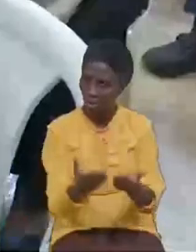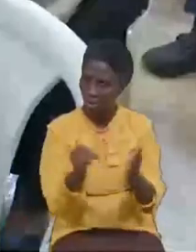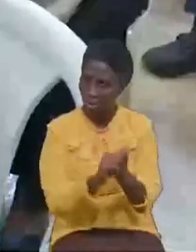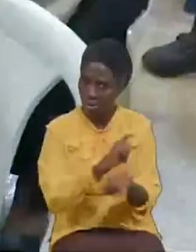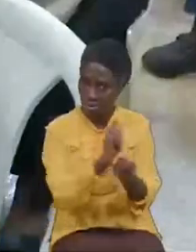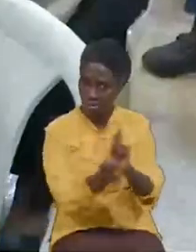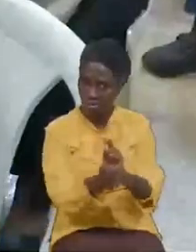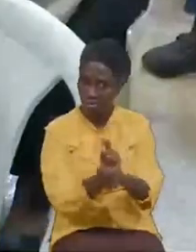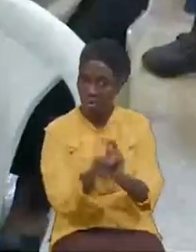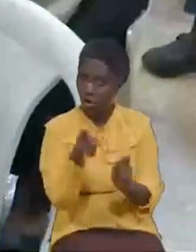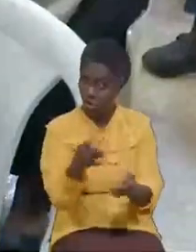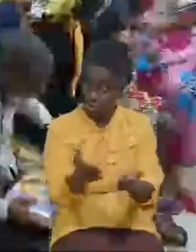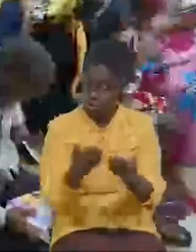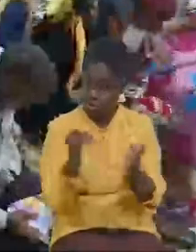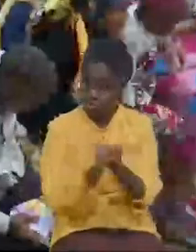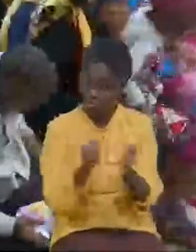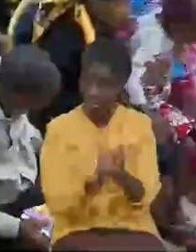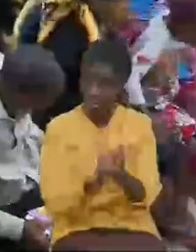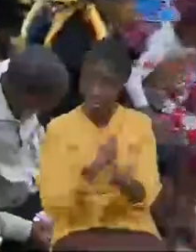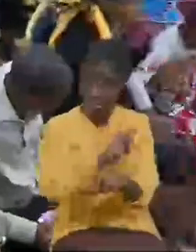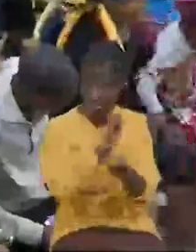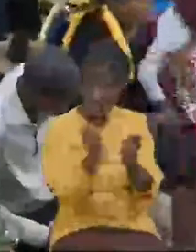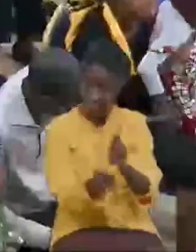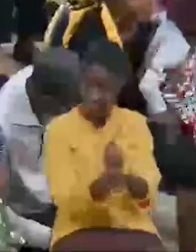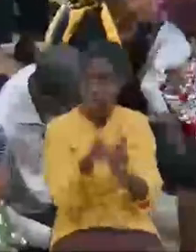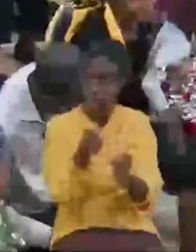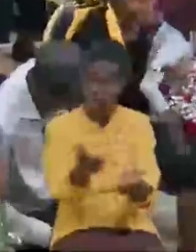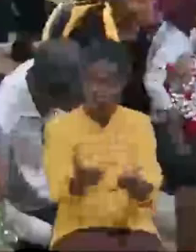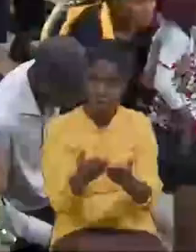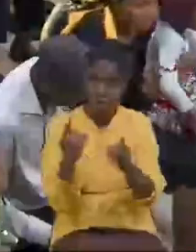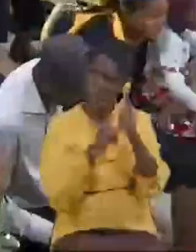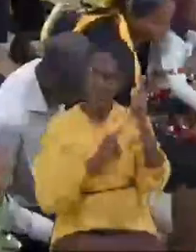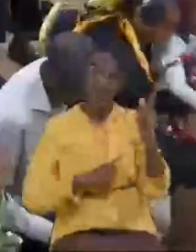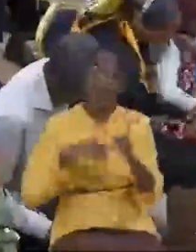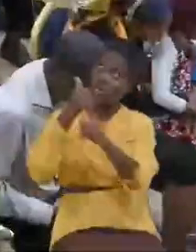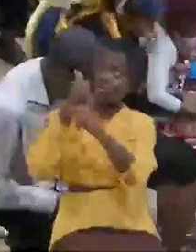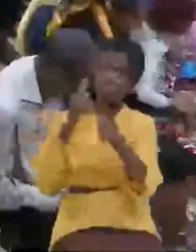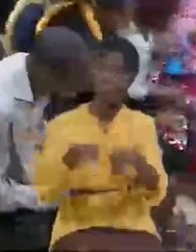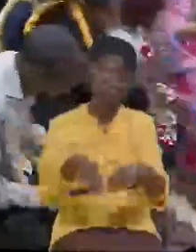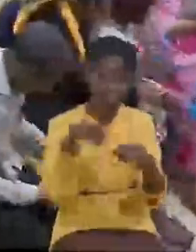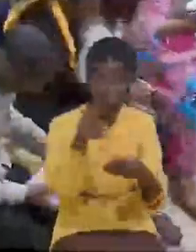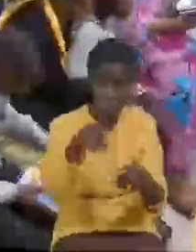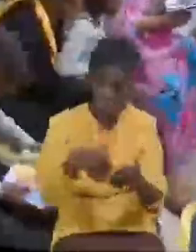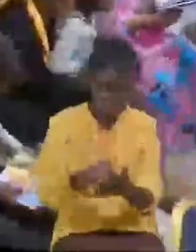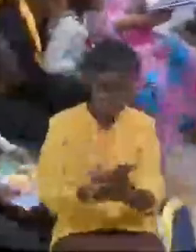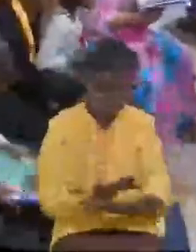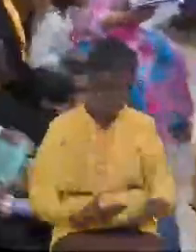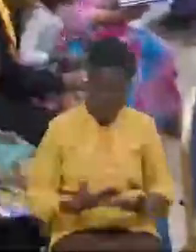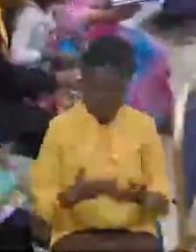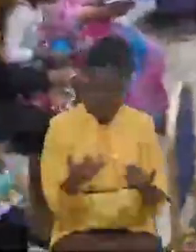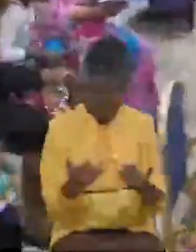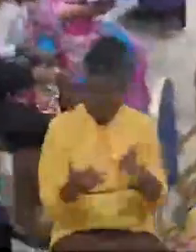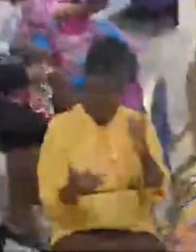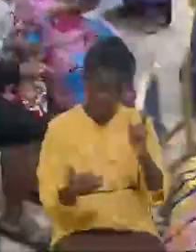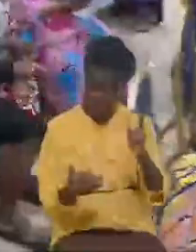être transféré, être transporté. Vous allez vouloir que le Seigneur lui-même vous accorde la nouvelle